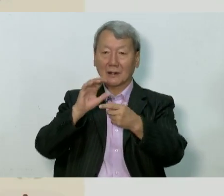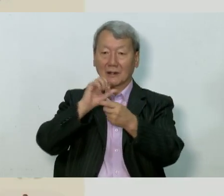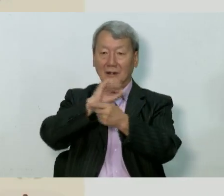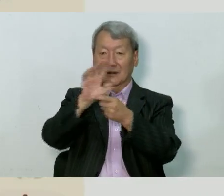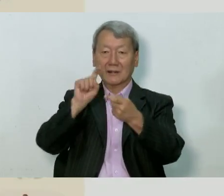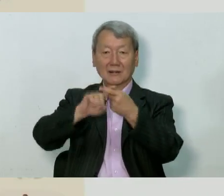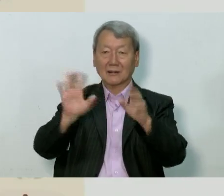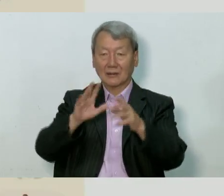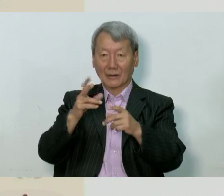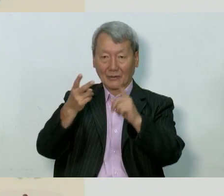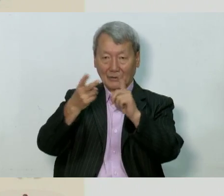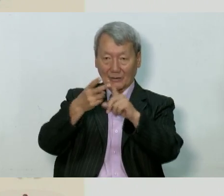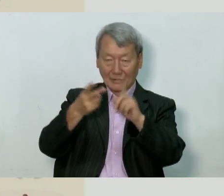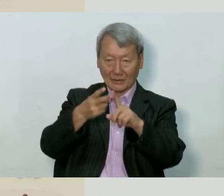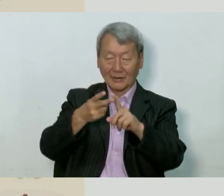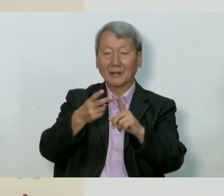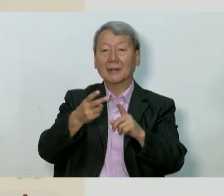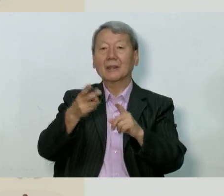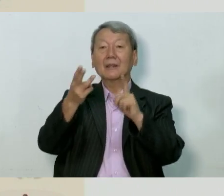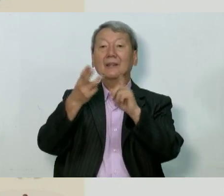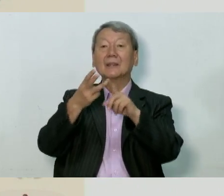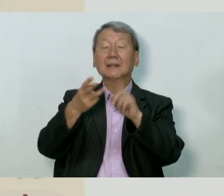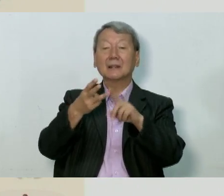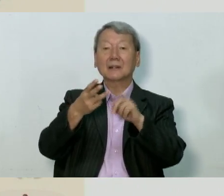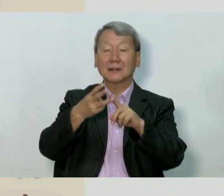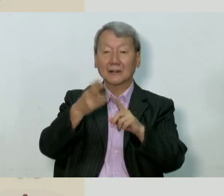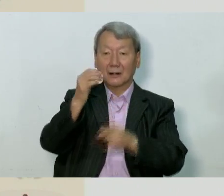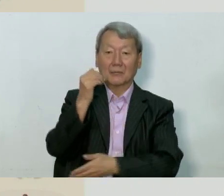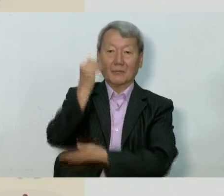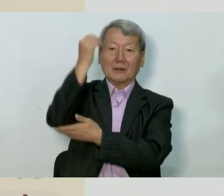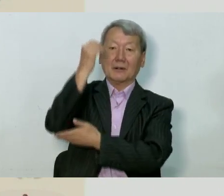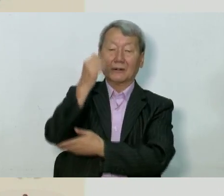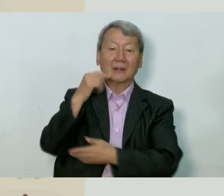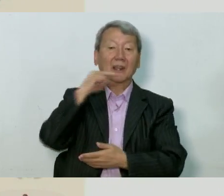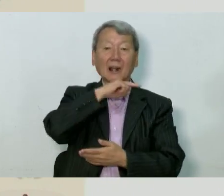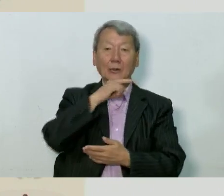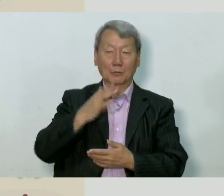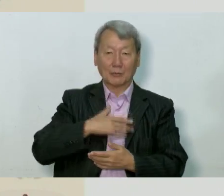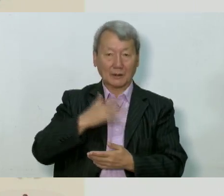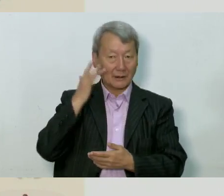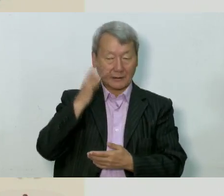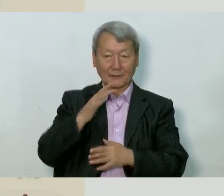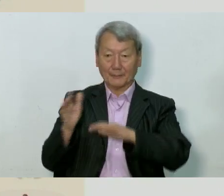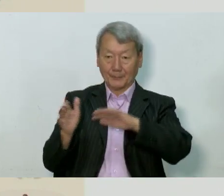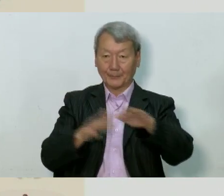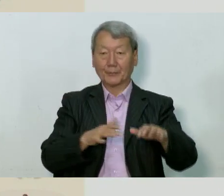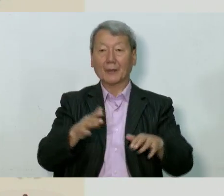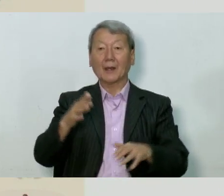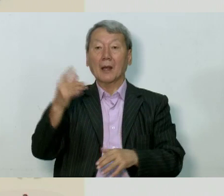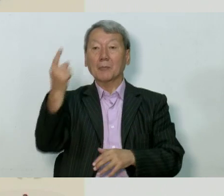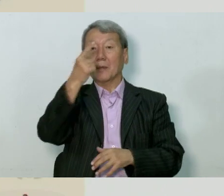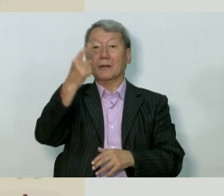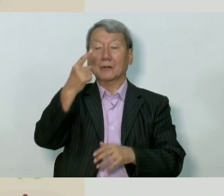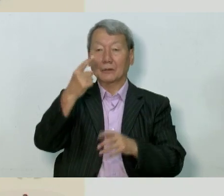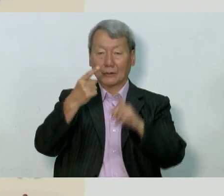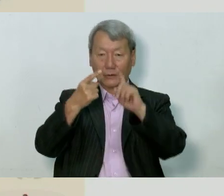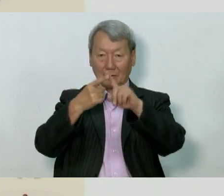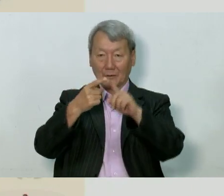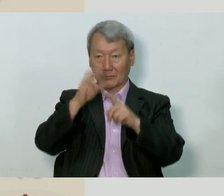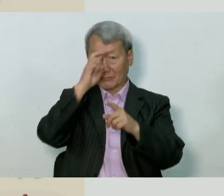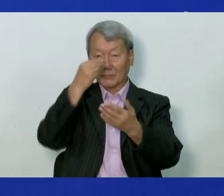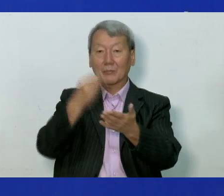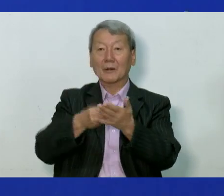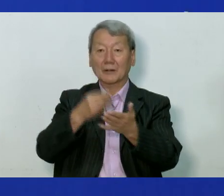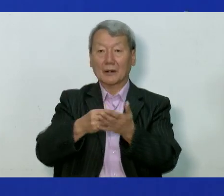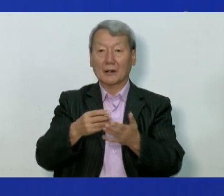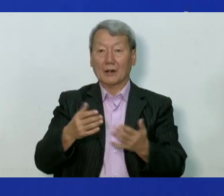распространения инфекции COVID-19. И третье – это поддержка экономики. По бюджетной